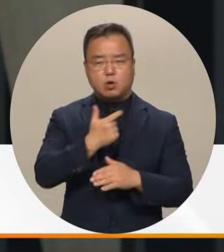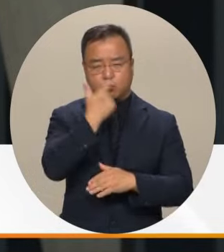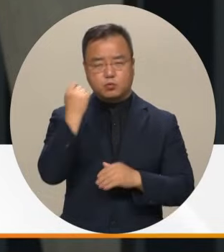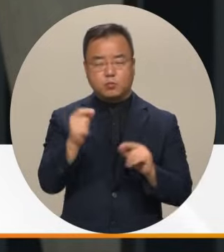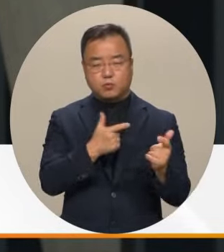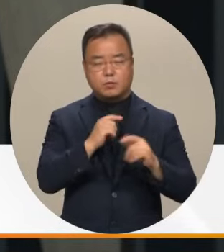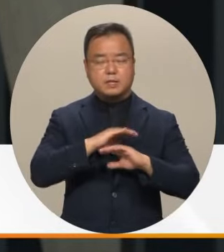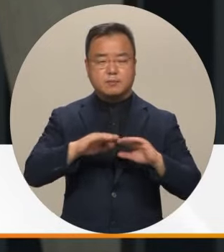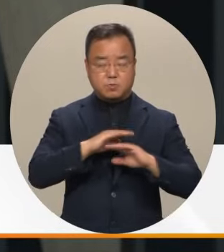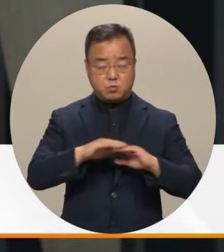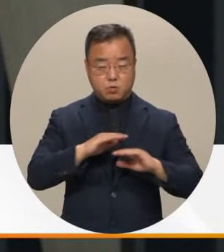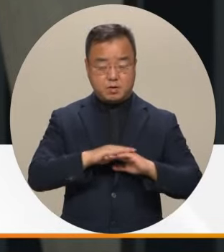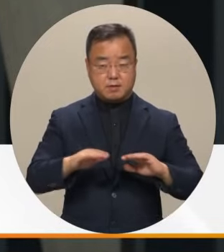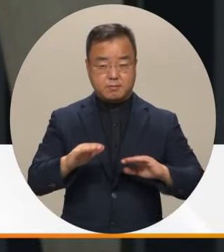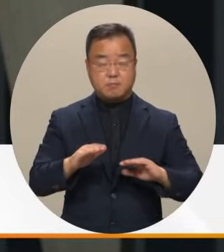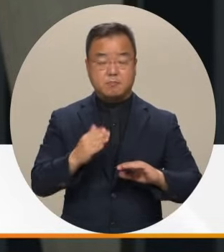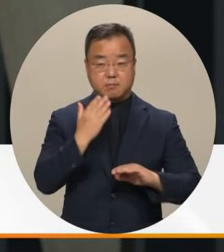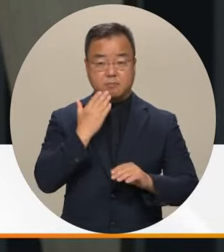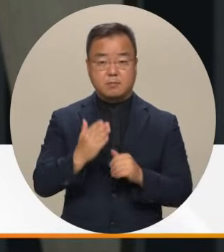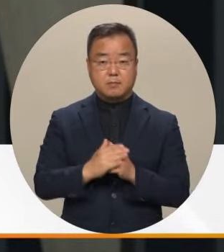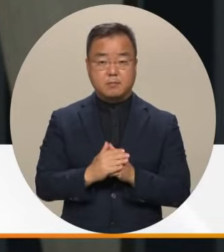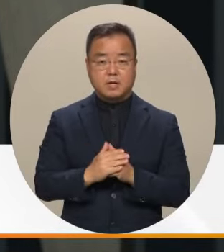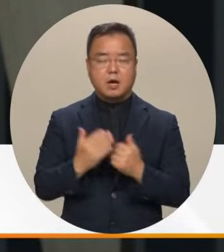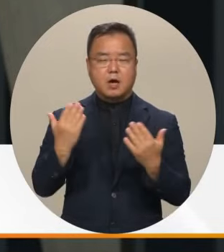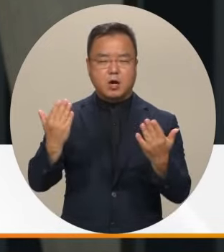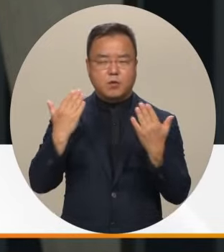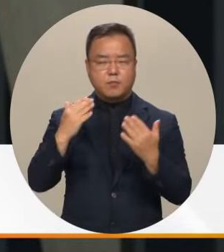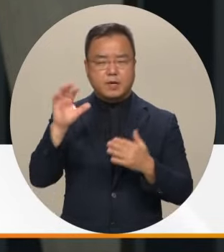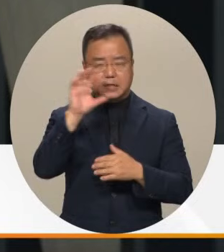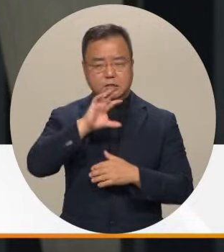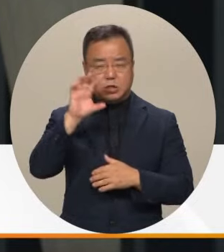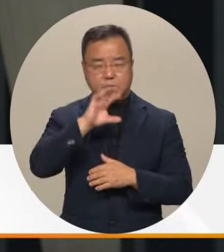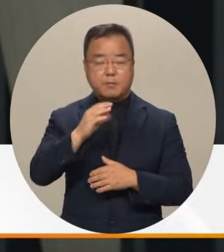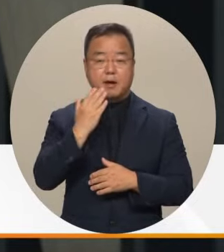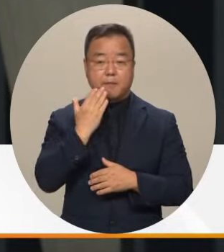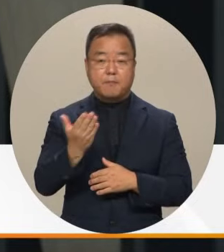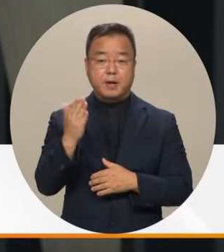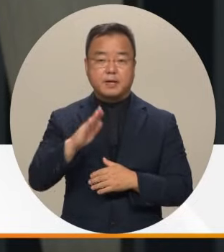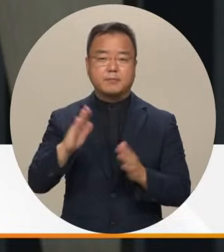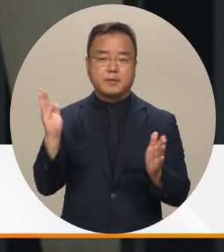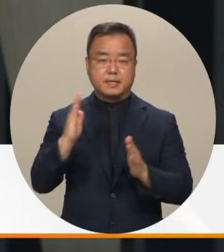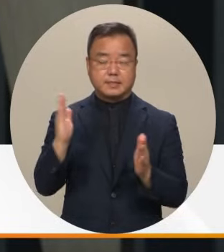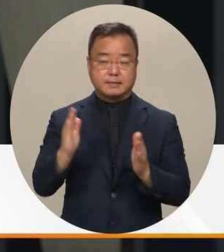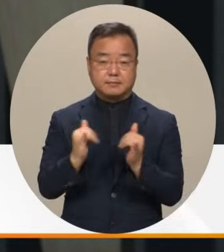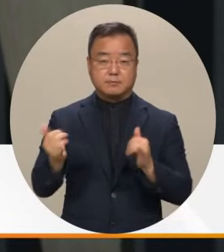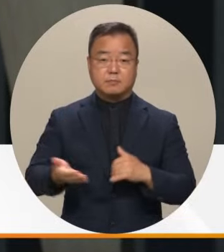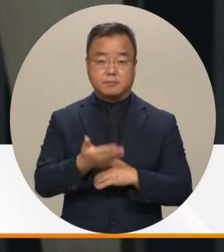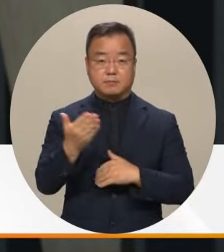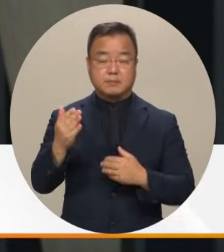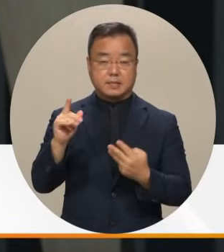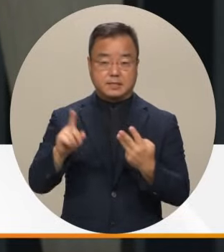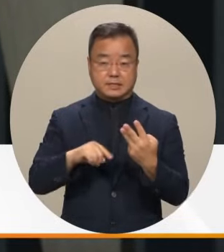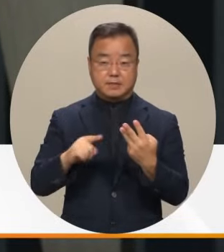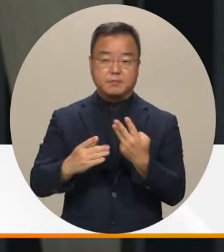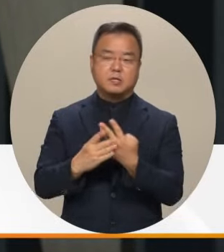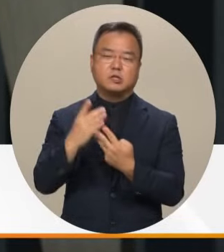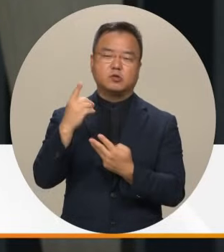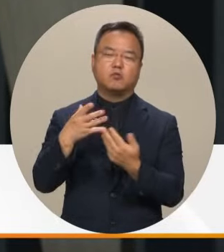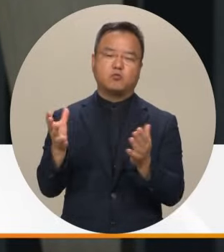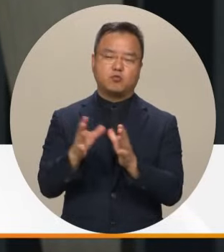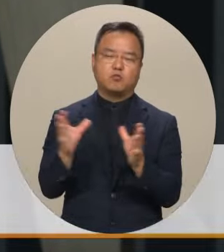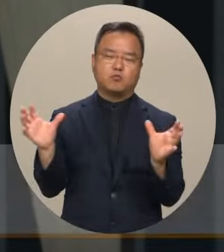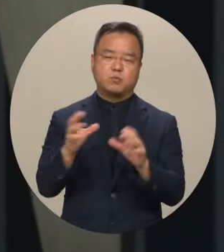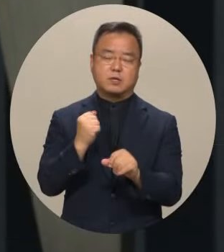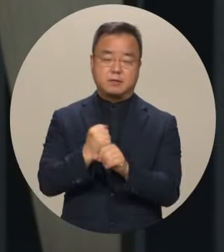위해서 이루어지는 거거든요 학교에서 면접 연습을 하기도 하지만 전 학생들한테 친구들하고 3인 일조로 모듬을 구성해라